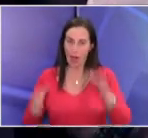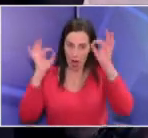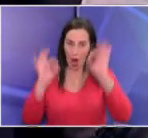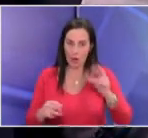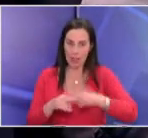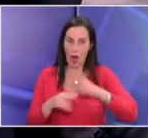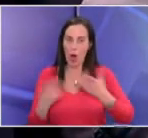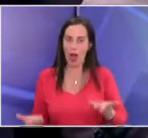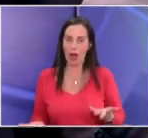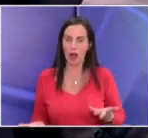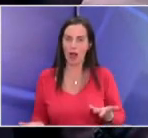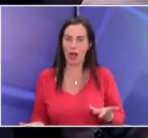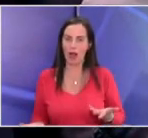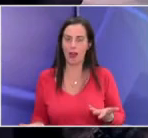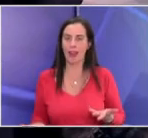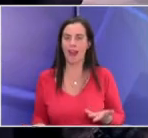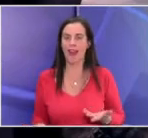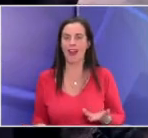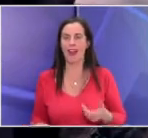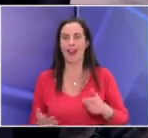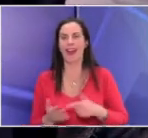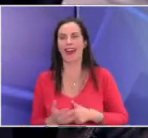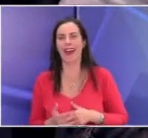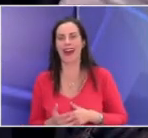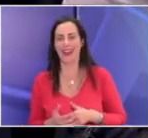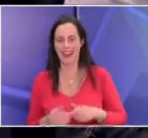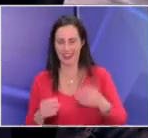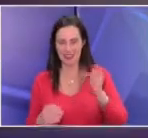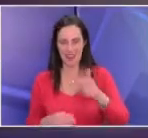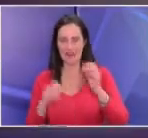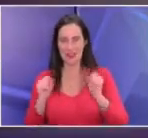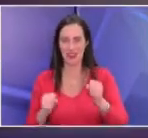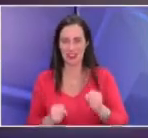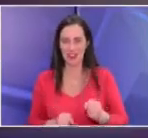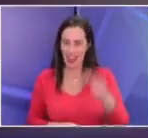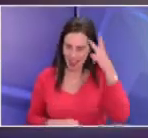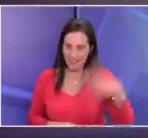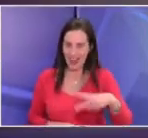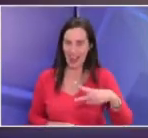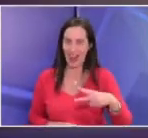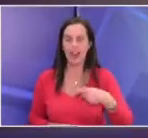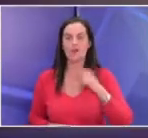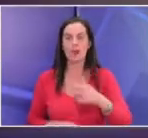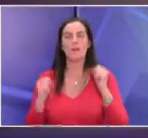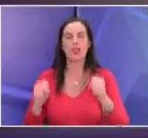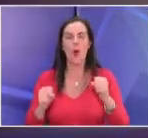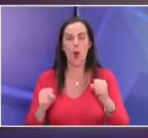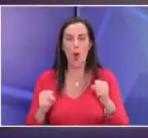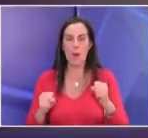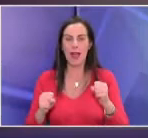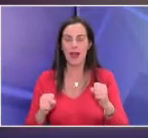זה... הוא נכנס ואמר, חבר'ה, אני מבין לגמרי, העלה פוסט בפייסבוק שהוא הבין לראשונה... תעלו את